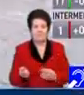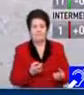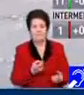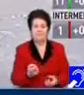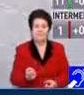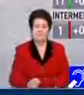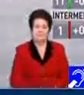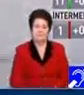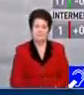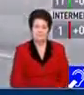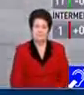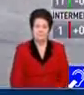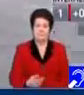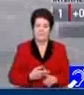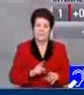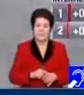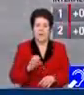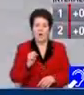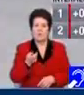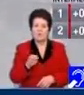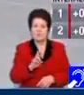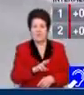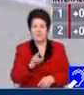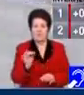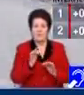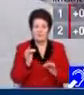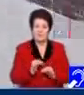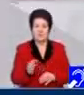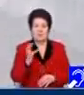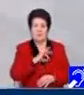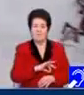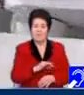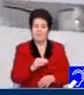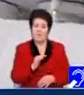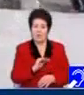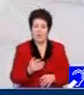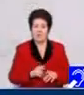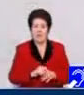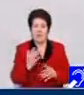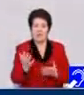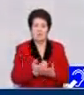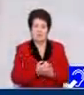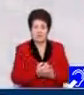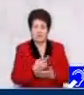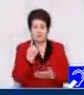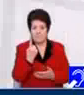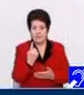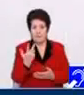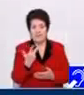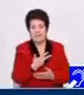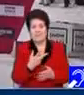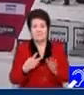În slalomul nocturn de la Flacau, gazdele din Austria au sperat la o victorie după ce favorita locală, Bernadette Schild, a câștigat prima manșă cu un avans de